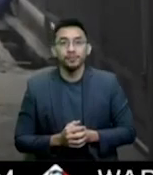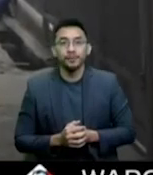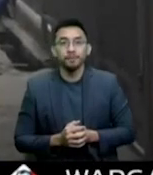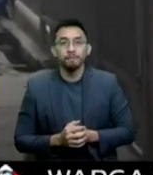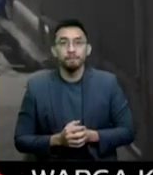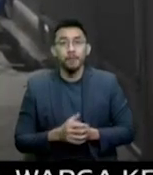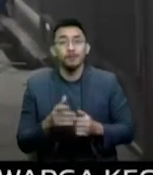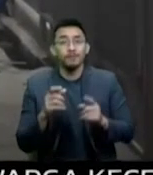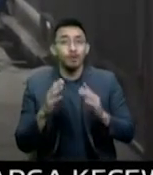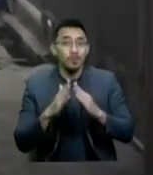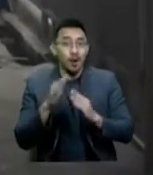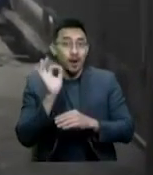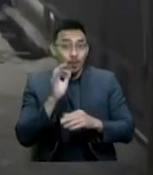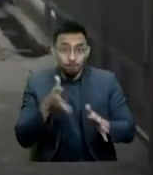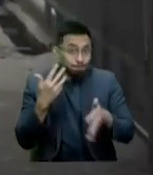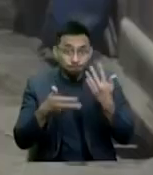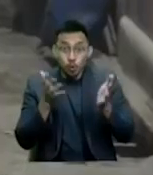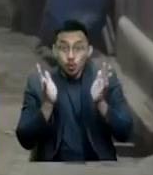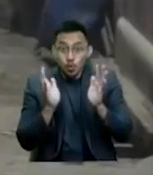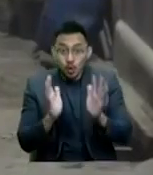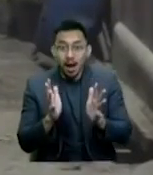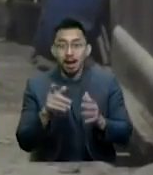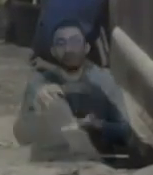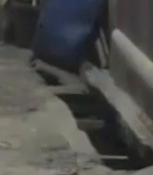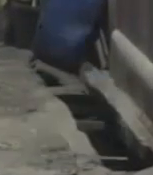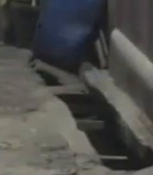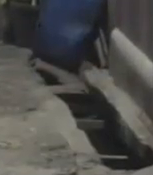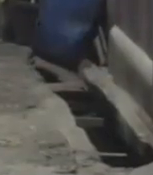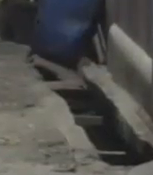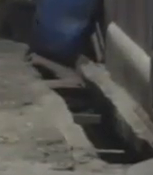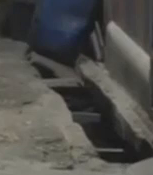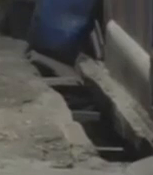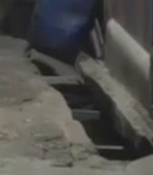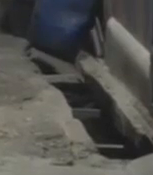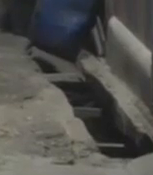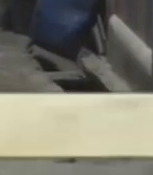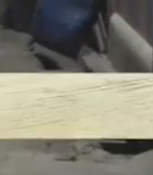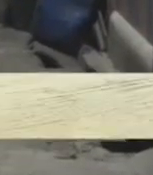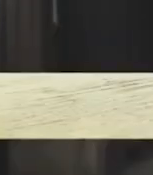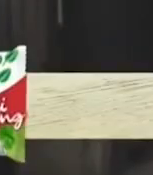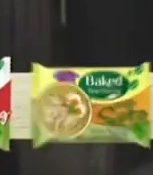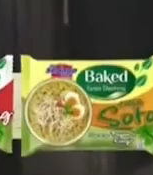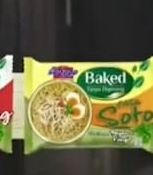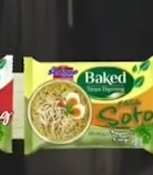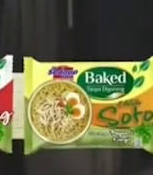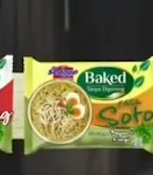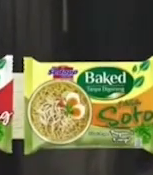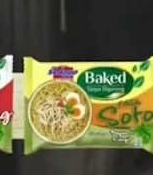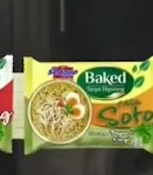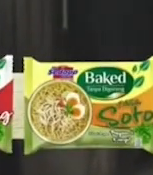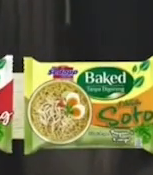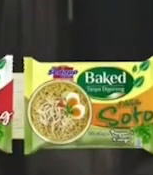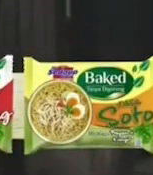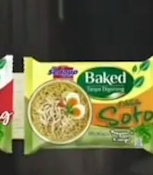Usai digeledah, rumah orang tua terduga teroris DE di Bale Endah, Kabupaten Bandung, Jawa Barat sepi. Sehari-hari rumah berlantai dua ini dihuni